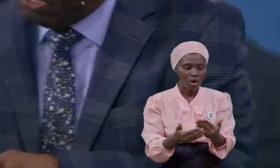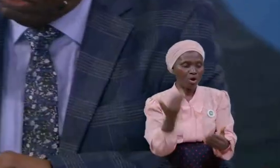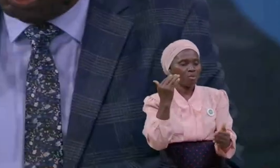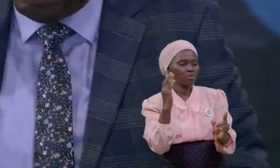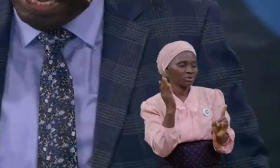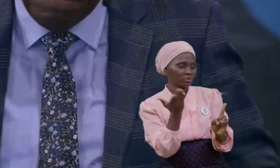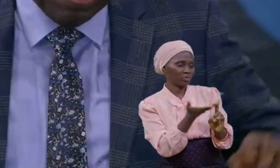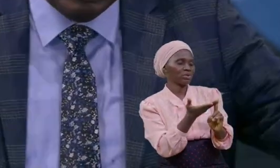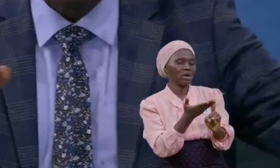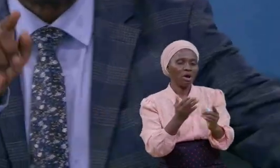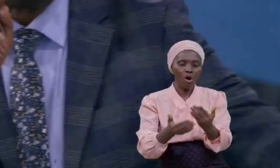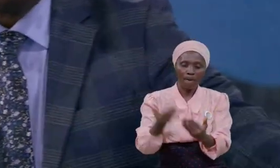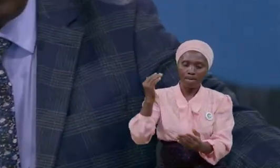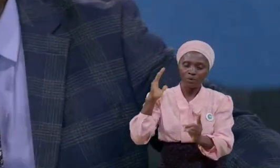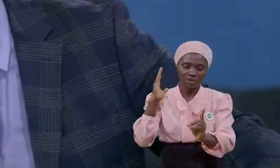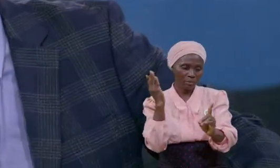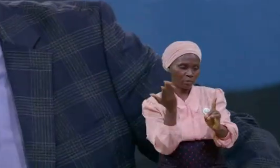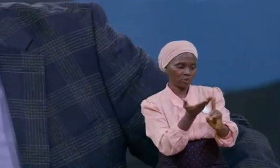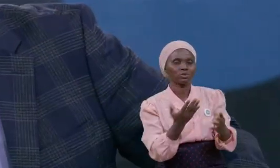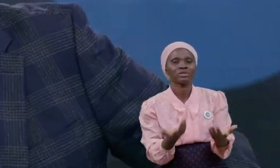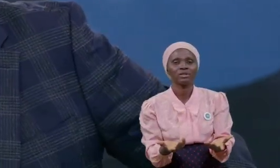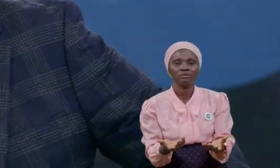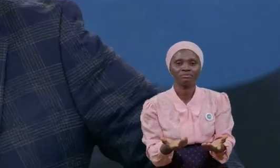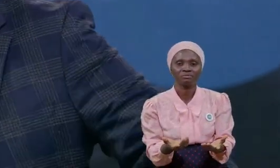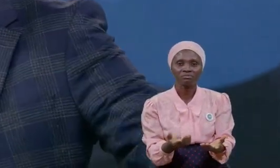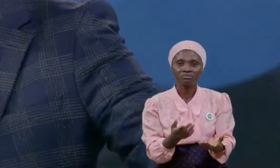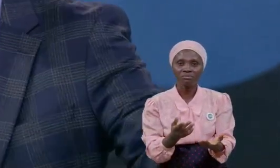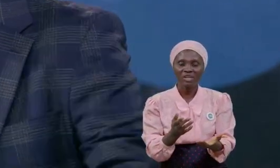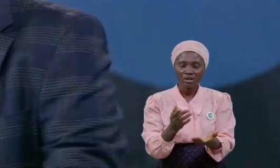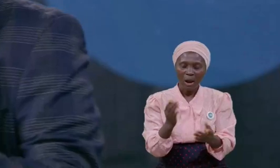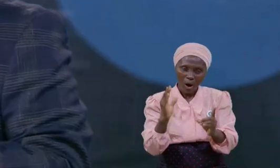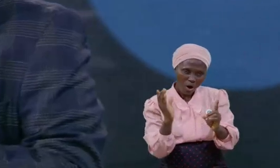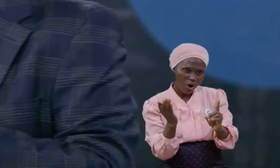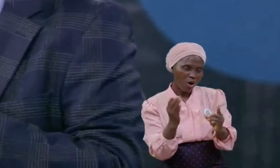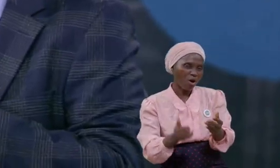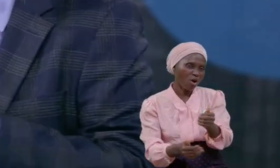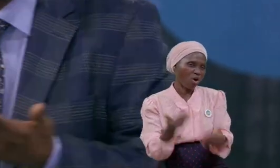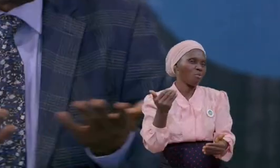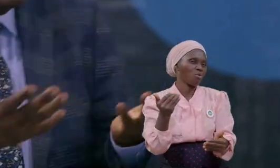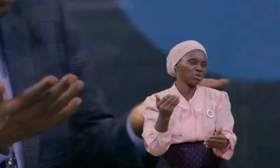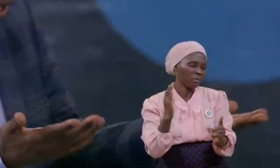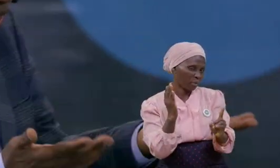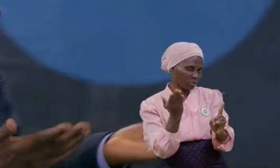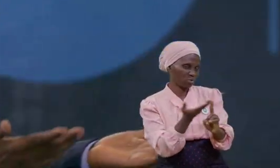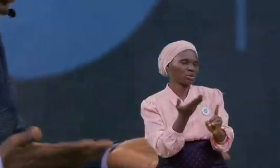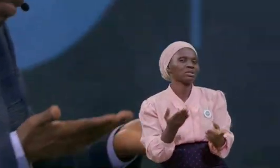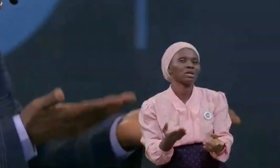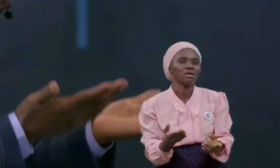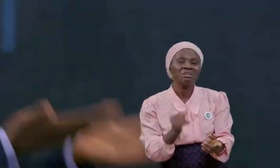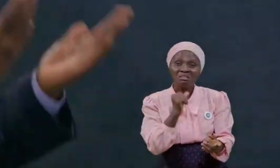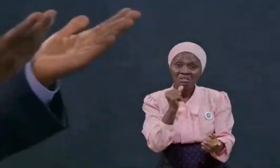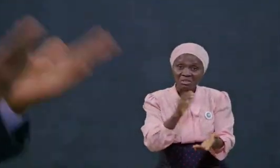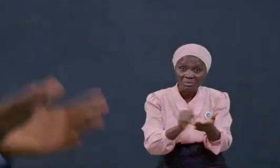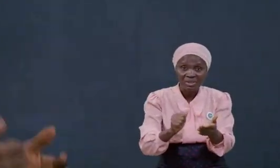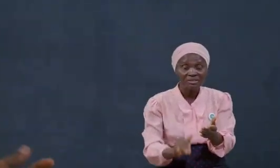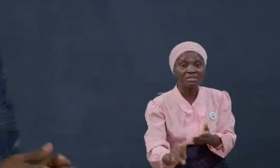croire maintenant ». Mais ne crois pas encore, presque persuadé d'accepter le Christ. Il n'a pas encore